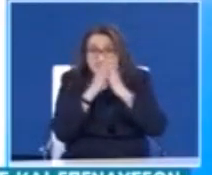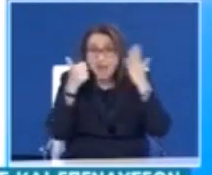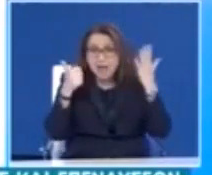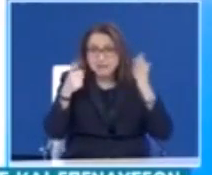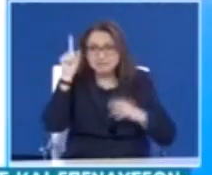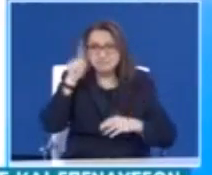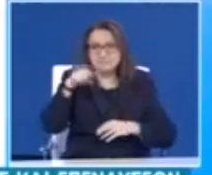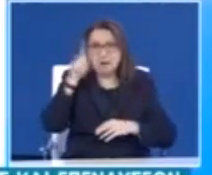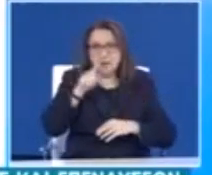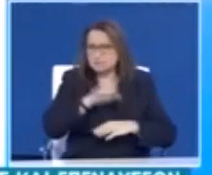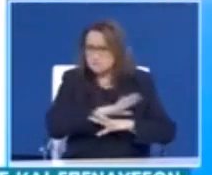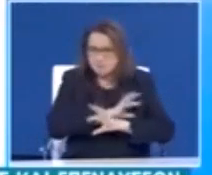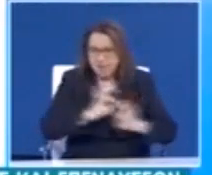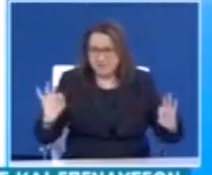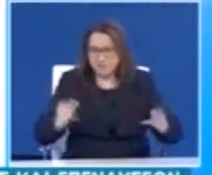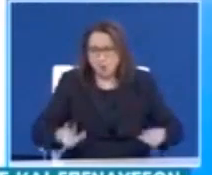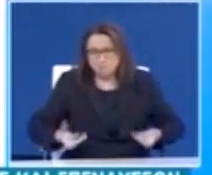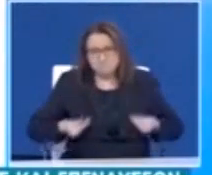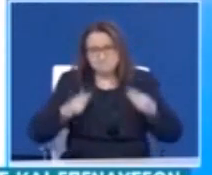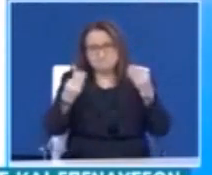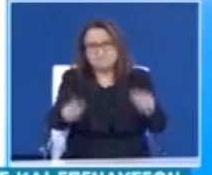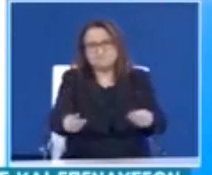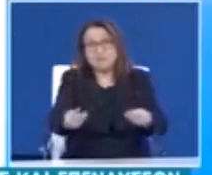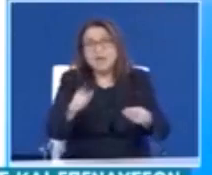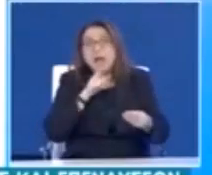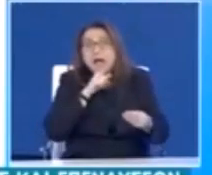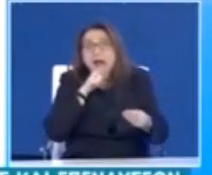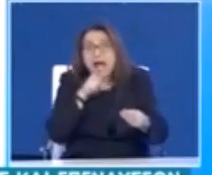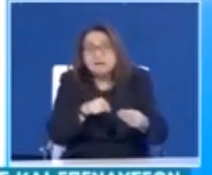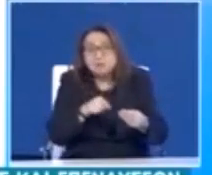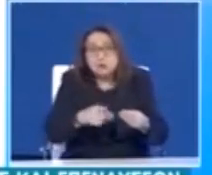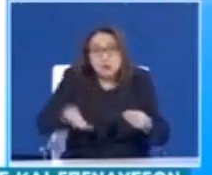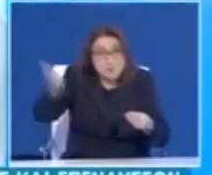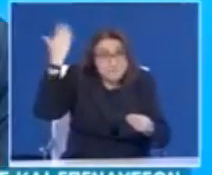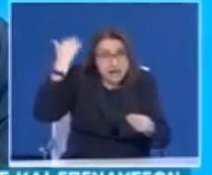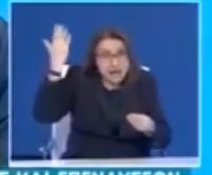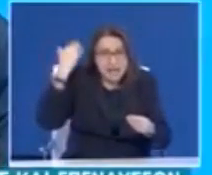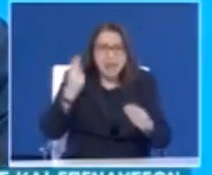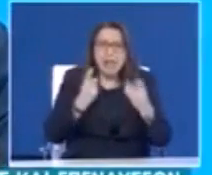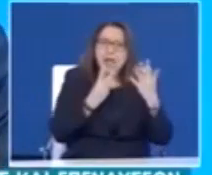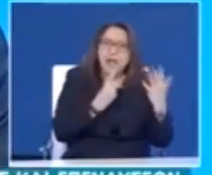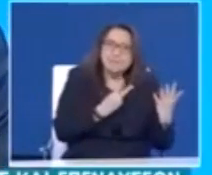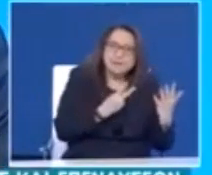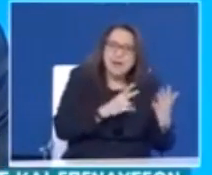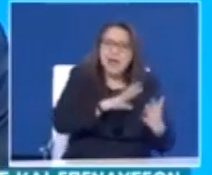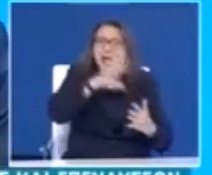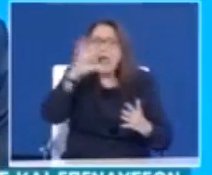το ίδιο ακριβώς θέμα θα περίμενε μια επιχείρηση από 7 έως 12 μήνες.